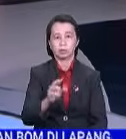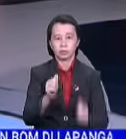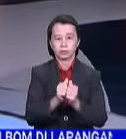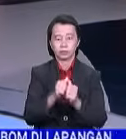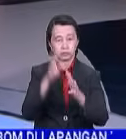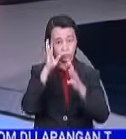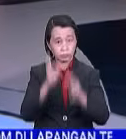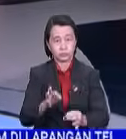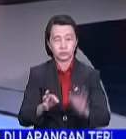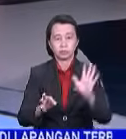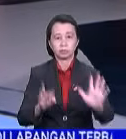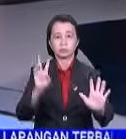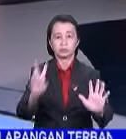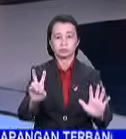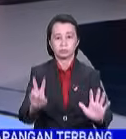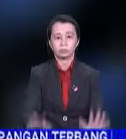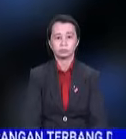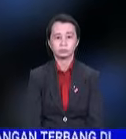dengan keputusan